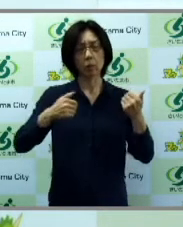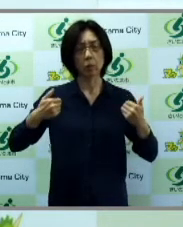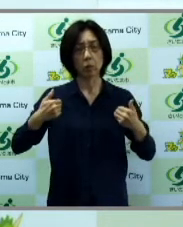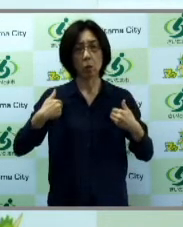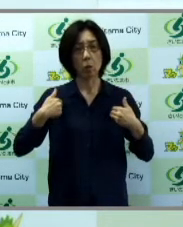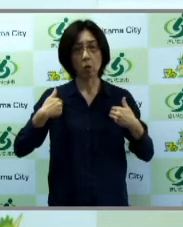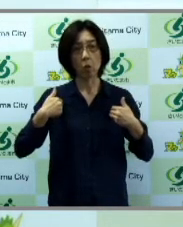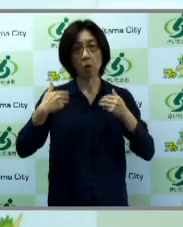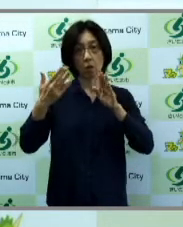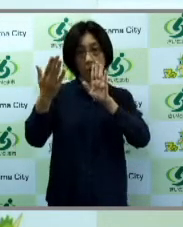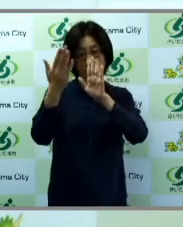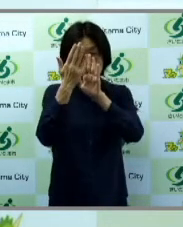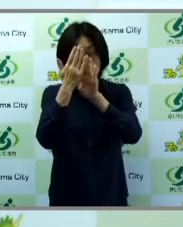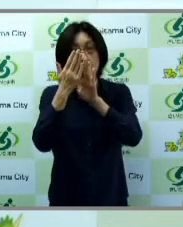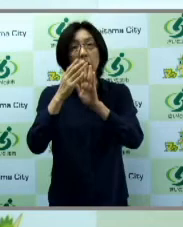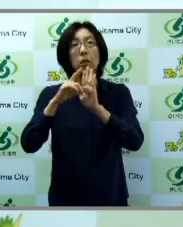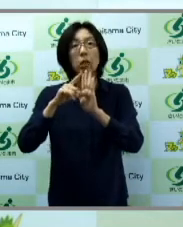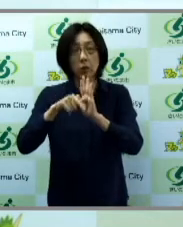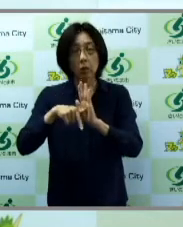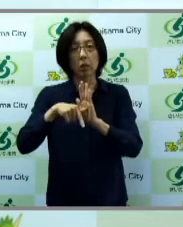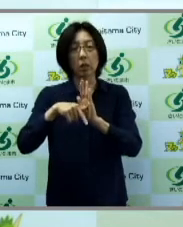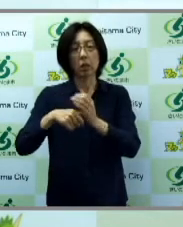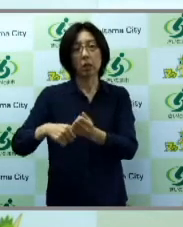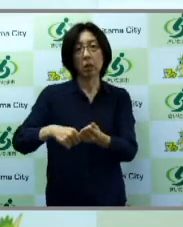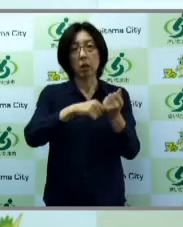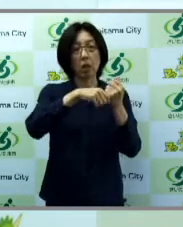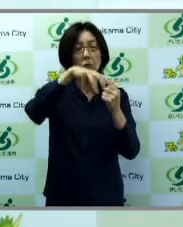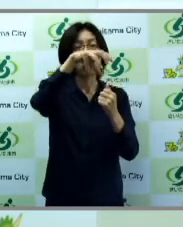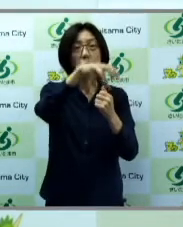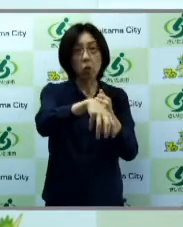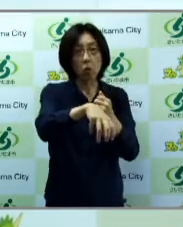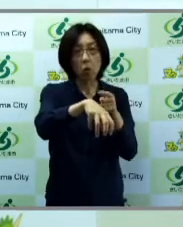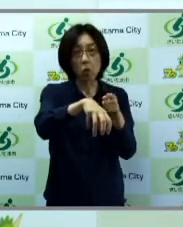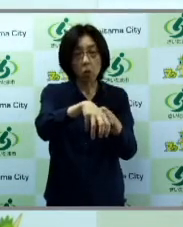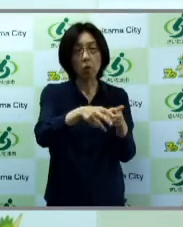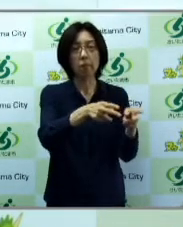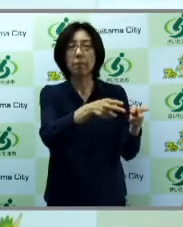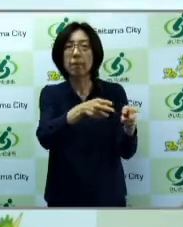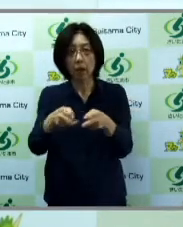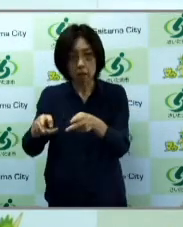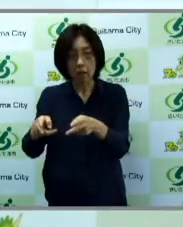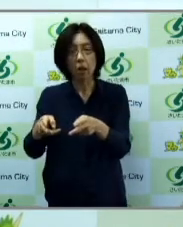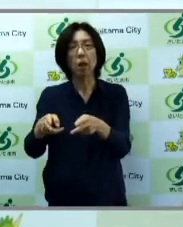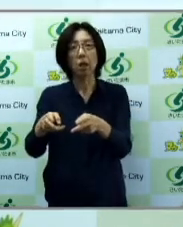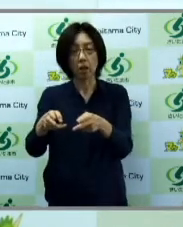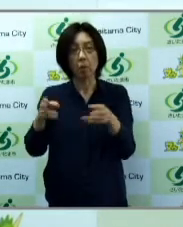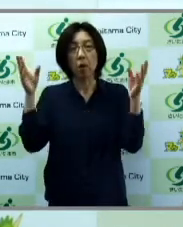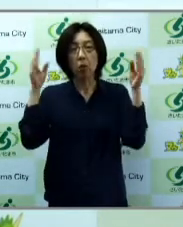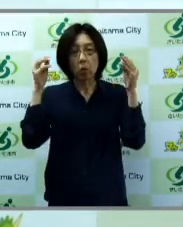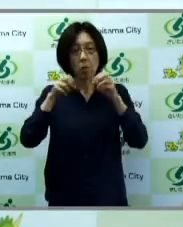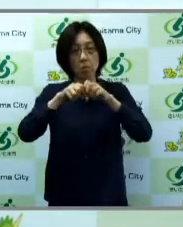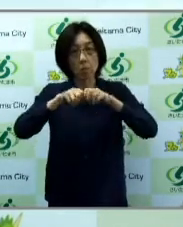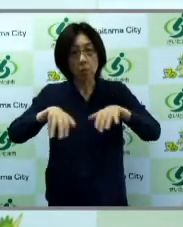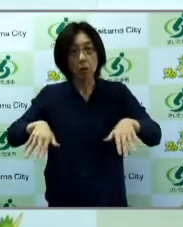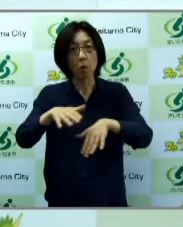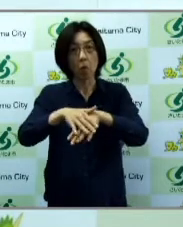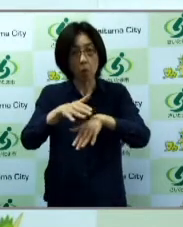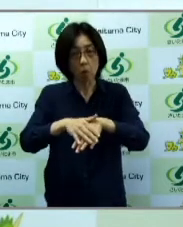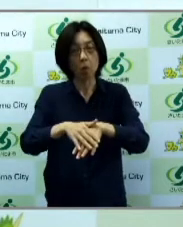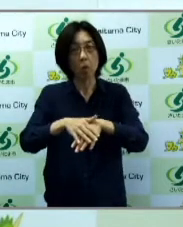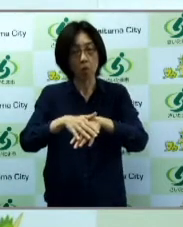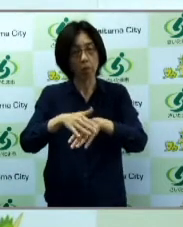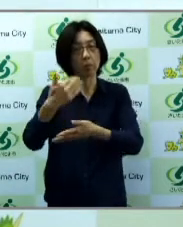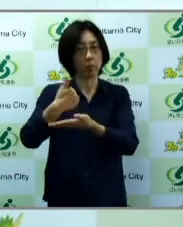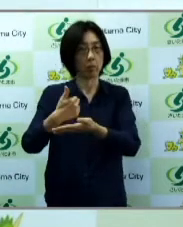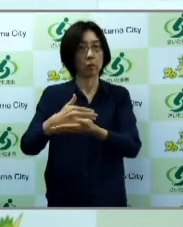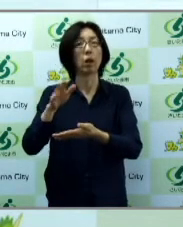の、避難所の体制とか情報伝達の部分の話だったと思うんですが、去年の